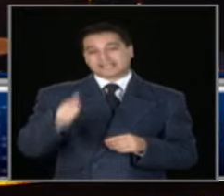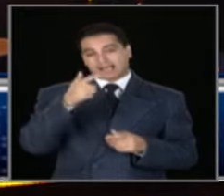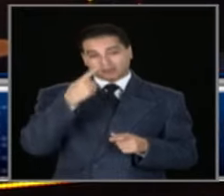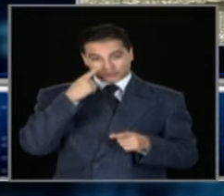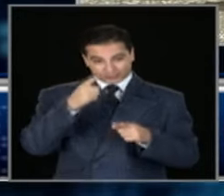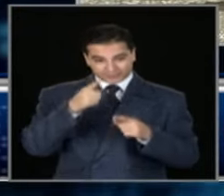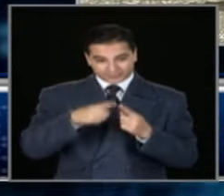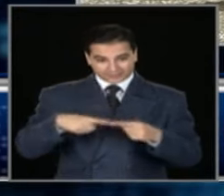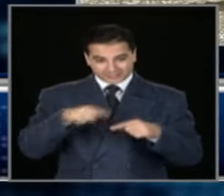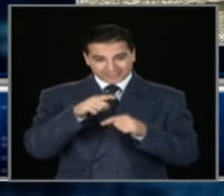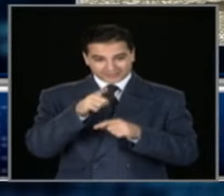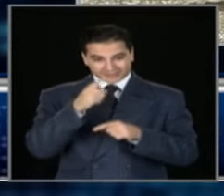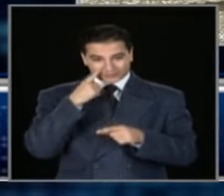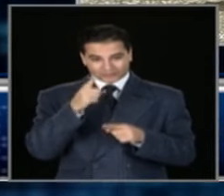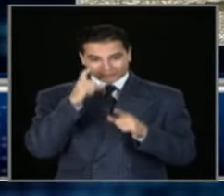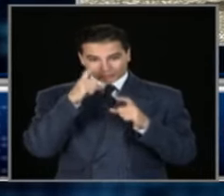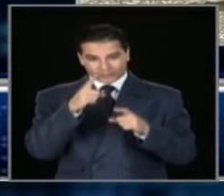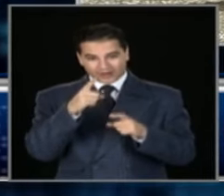كانوا دولة واحدة، تشيكوسلوفاكيا.